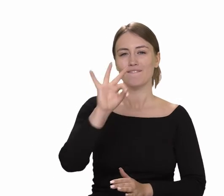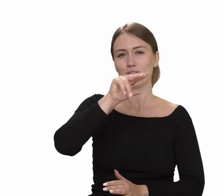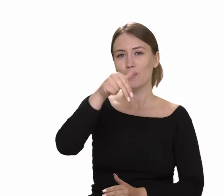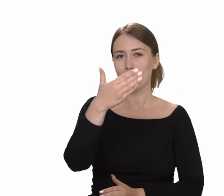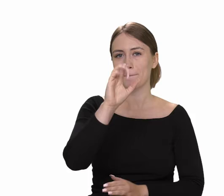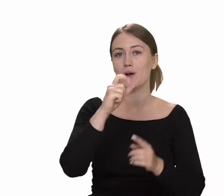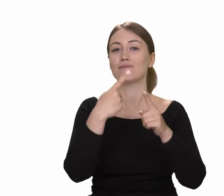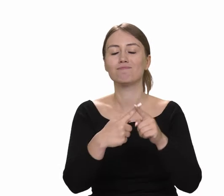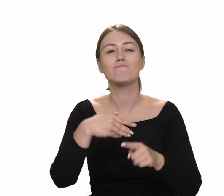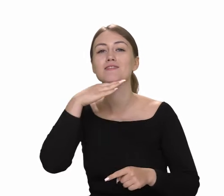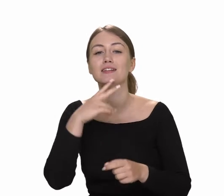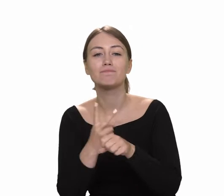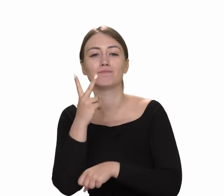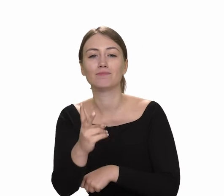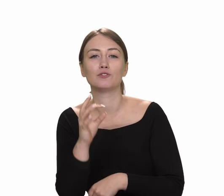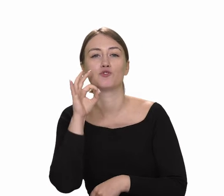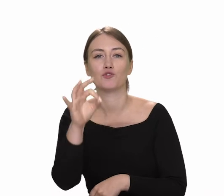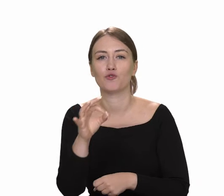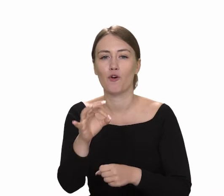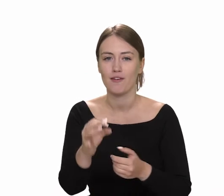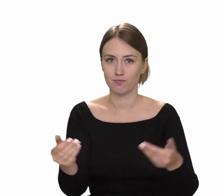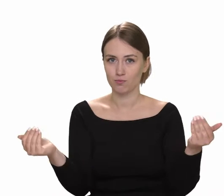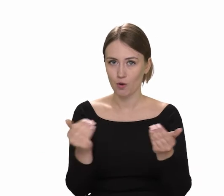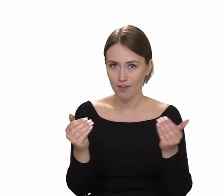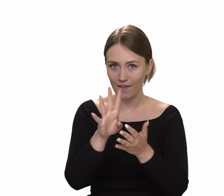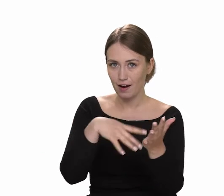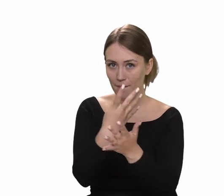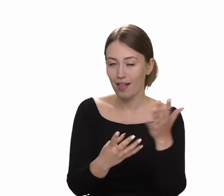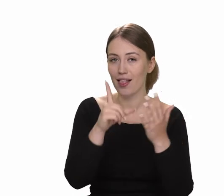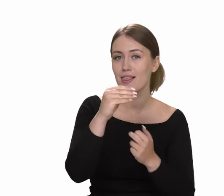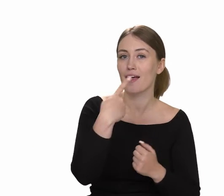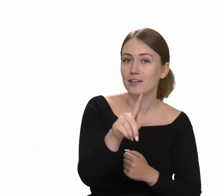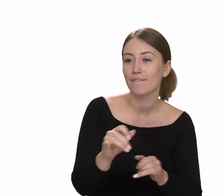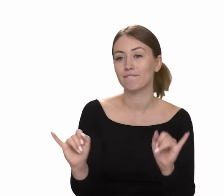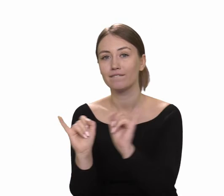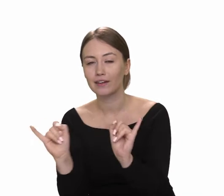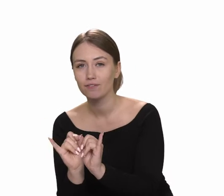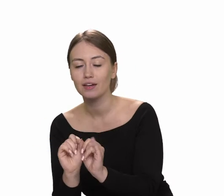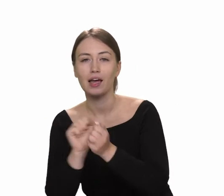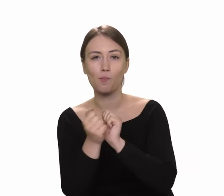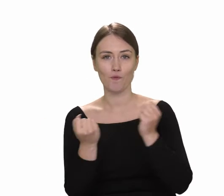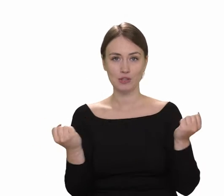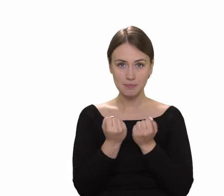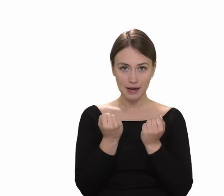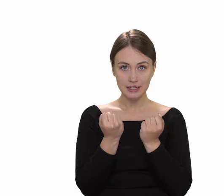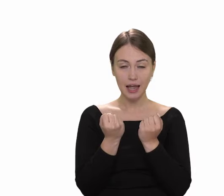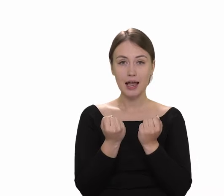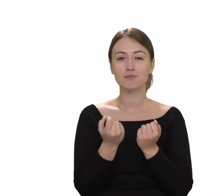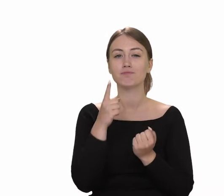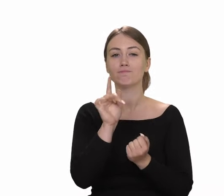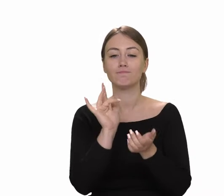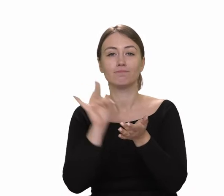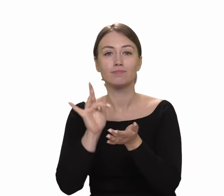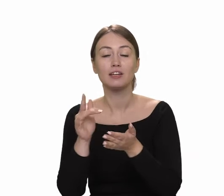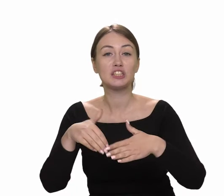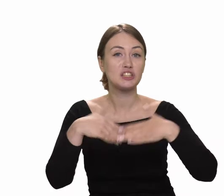że wejdziesz w odpowiednią funkcję harmonogramu LED, Wi-Fi lub wzmacniacza i zaznaczysz